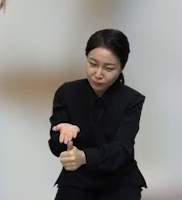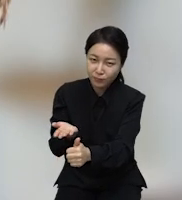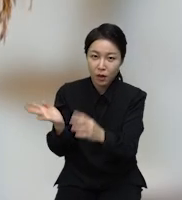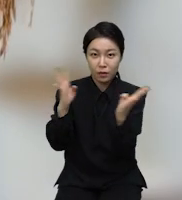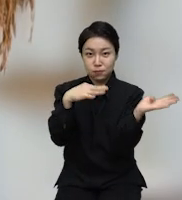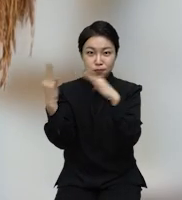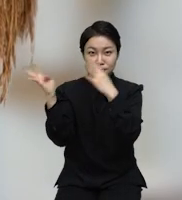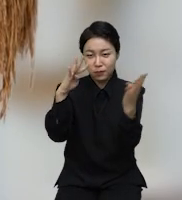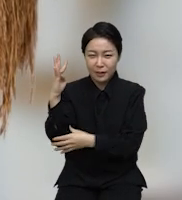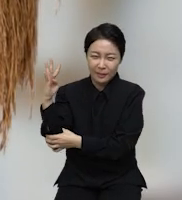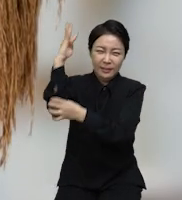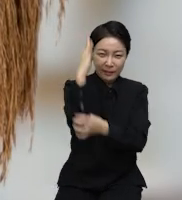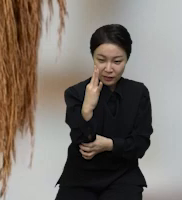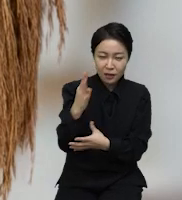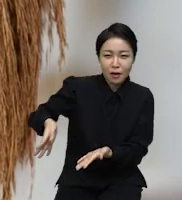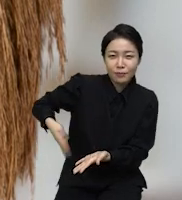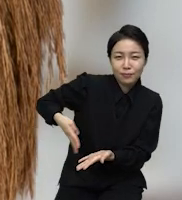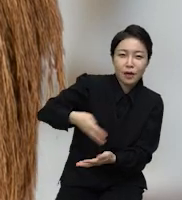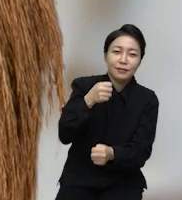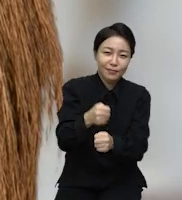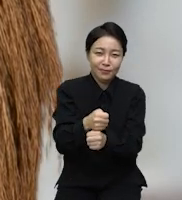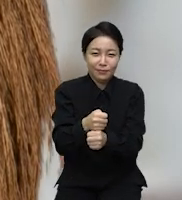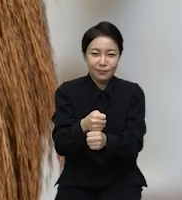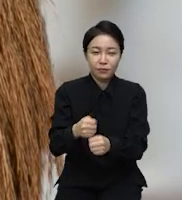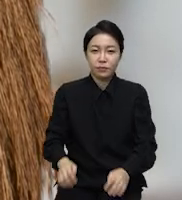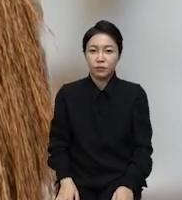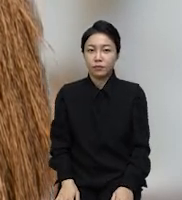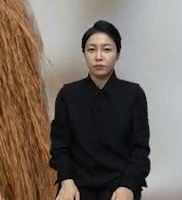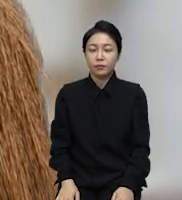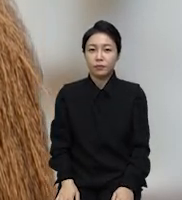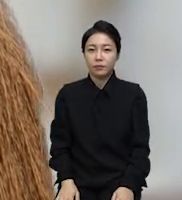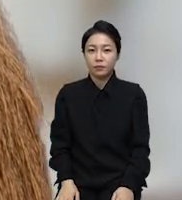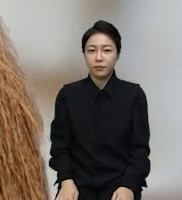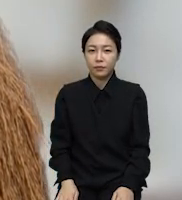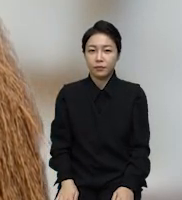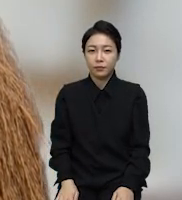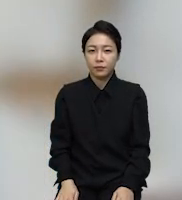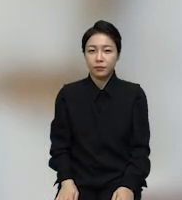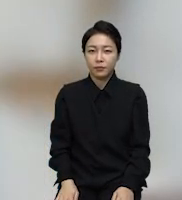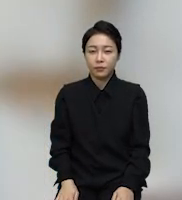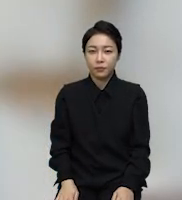또한 갈대를 뽑아 빗자루를 매놓고 유용한 청소도구로 사용했습니다.